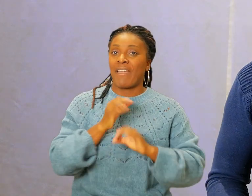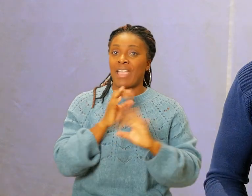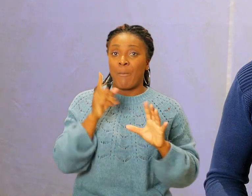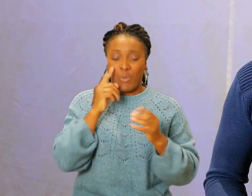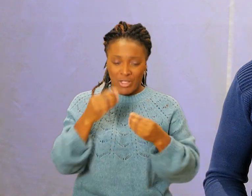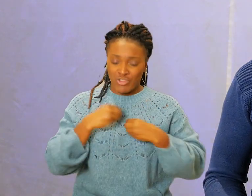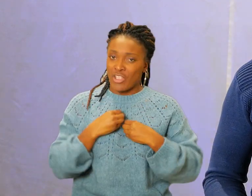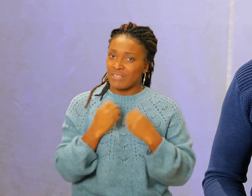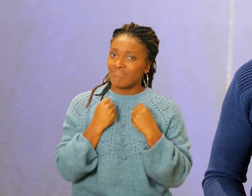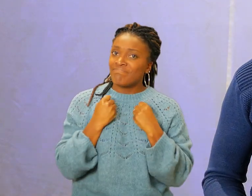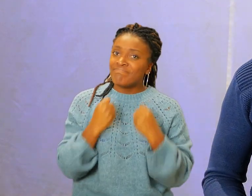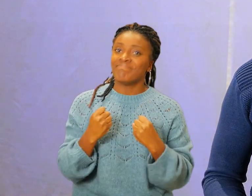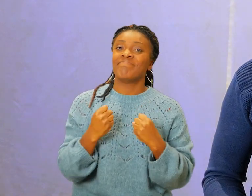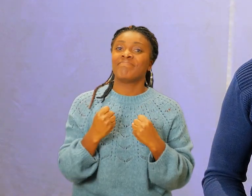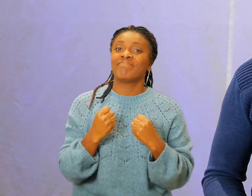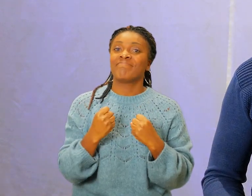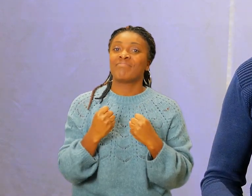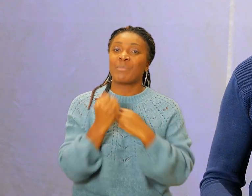ferme.